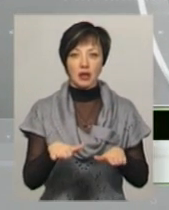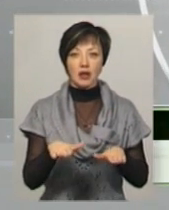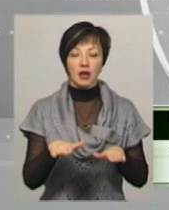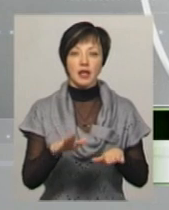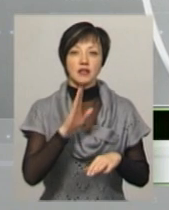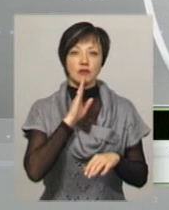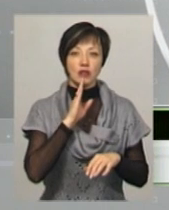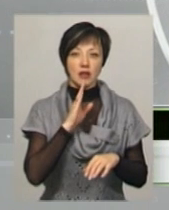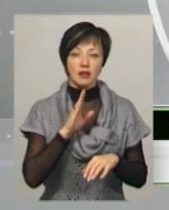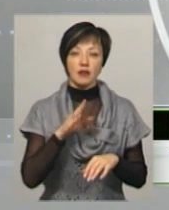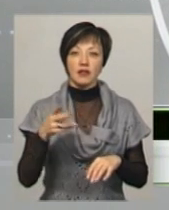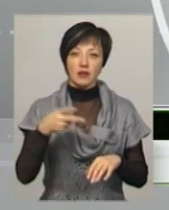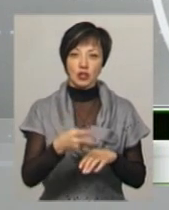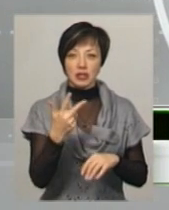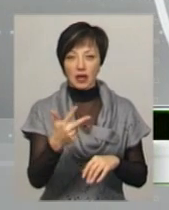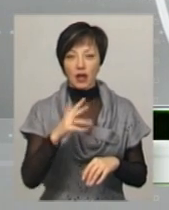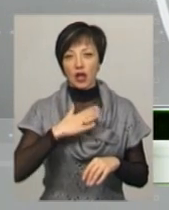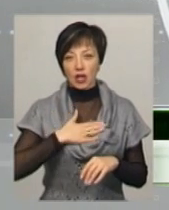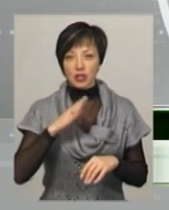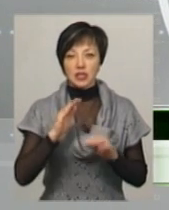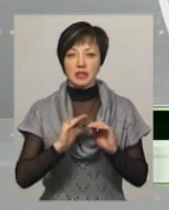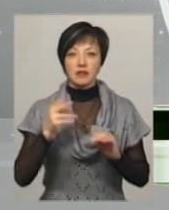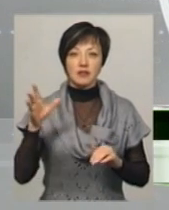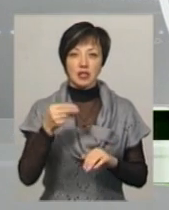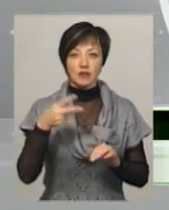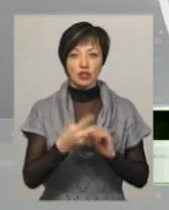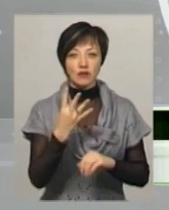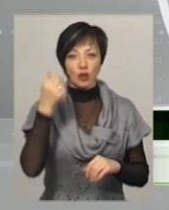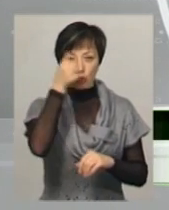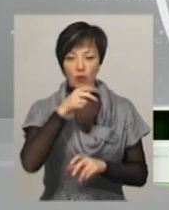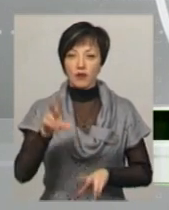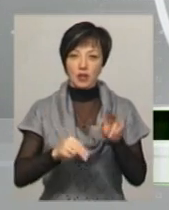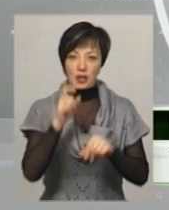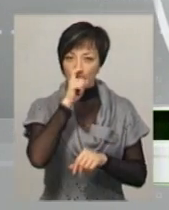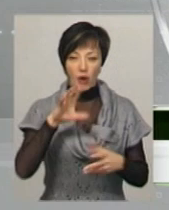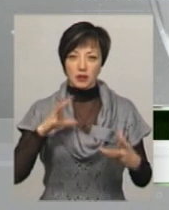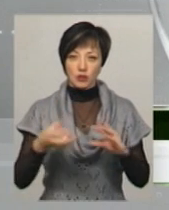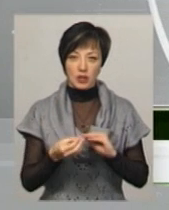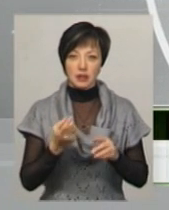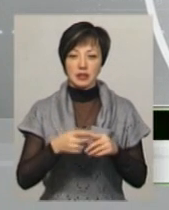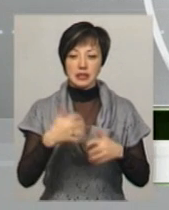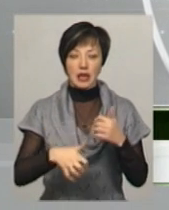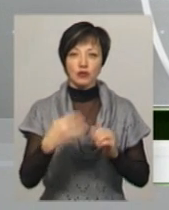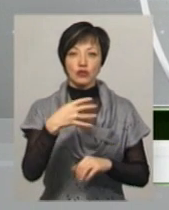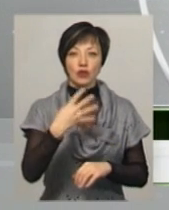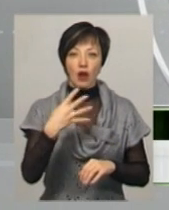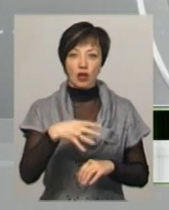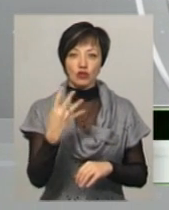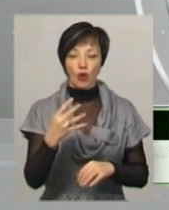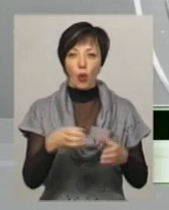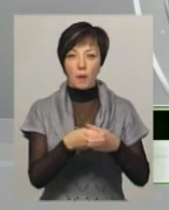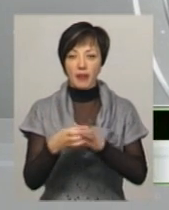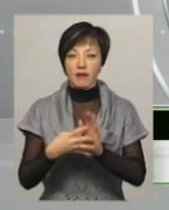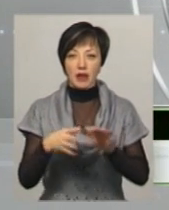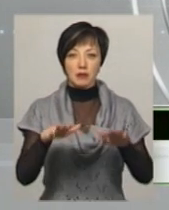таки, дівчатка всі були 2003, а наші всі 2004 року. Тому я рахую, що це непоганий результат серед 44 команд. Дев'ятими